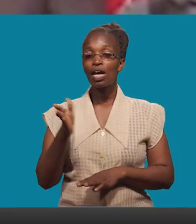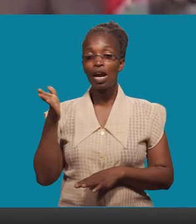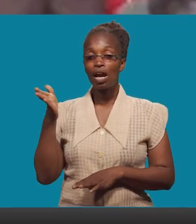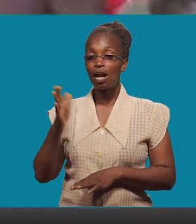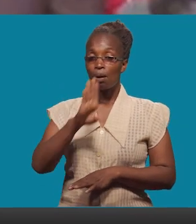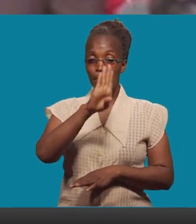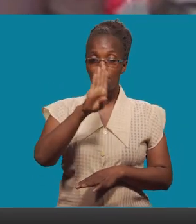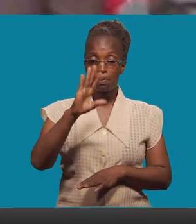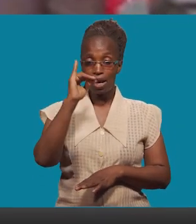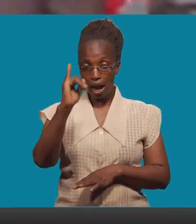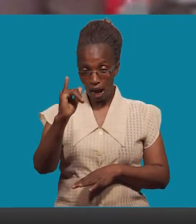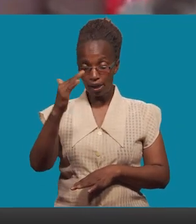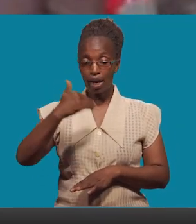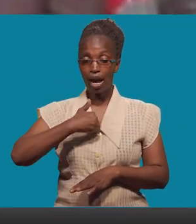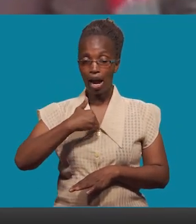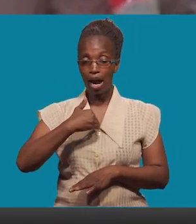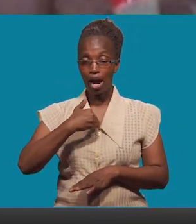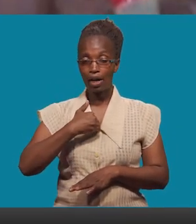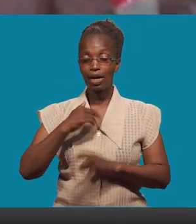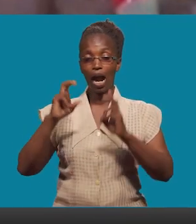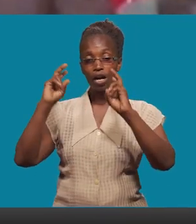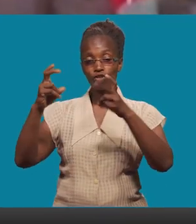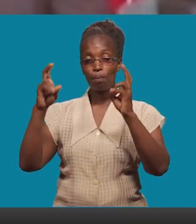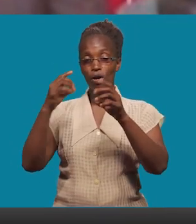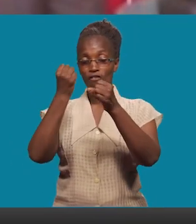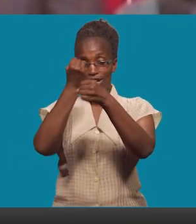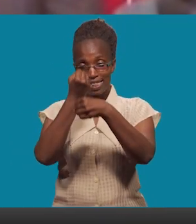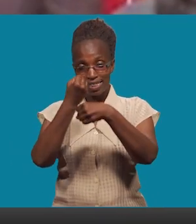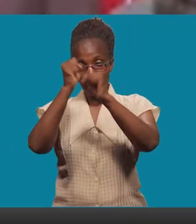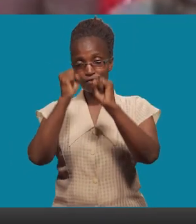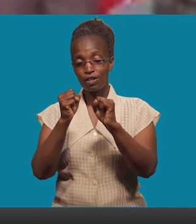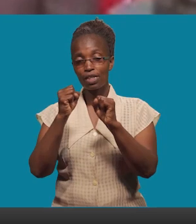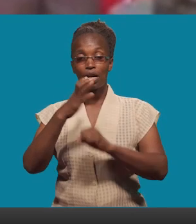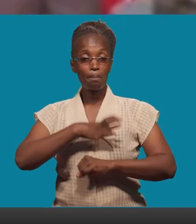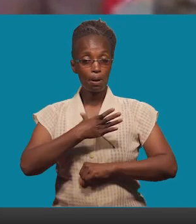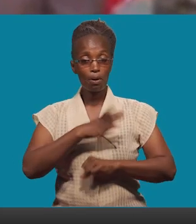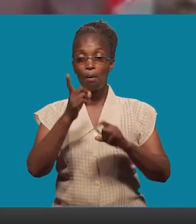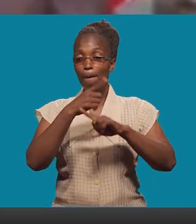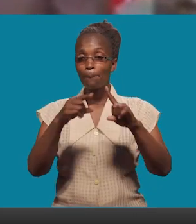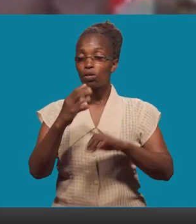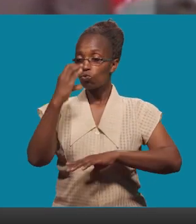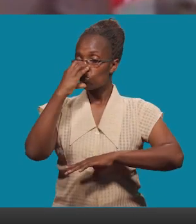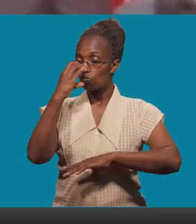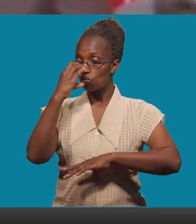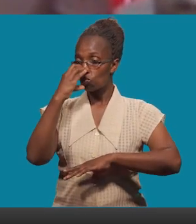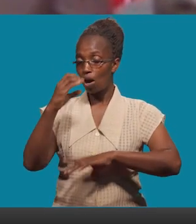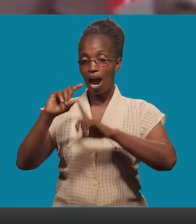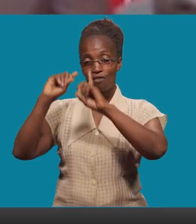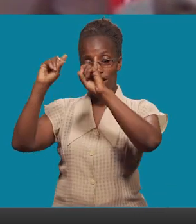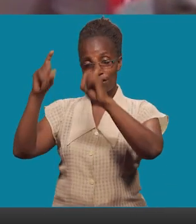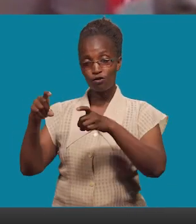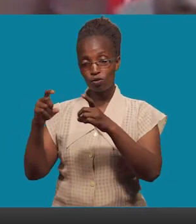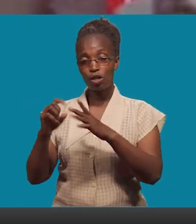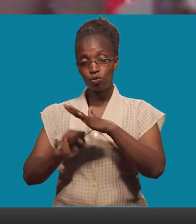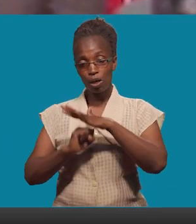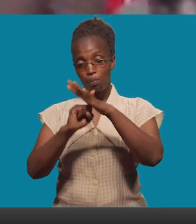BBI. Saving these constituencies was in the BBI. But William chooses to avoid saving these people,